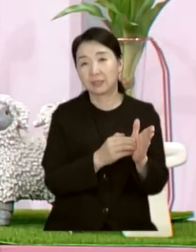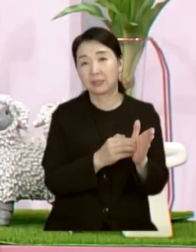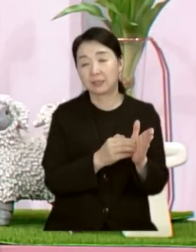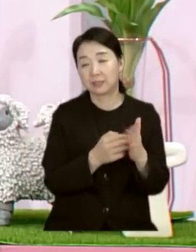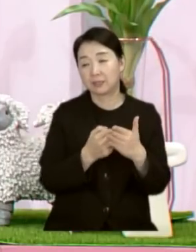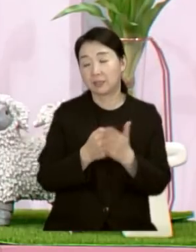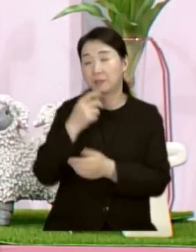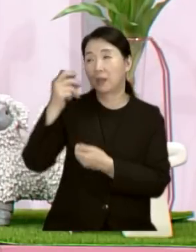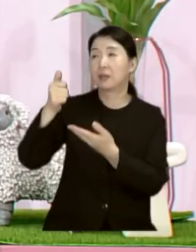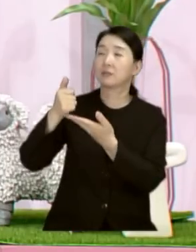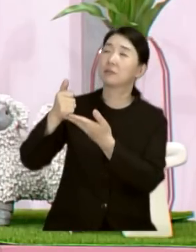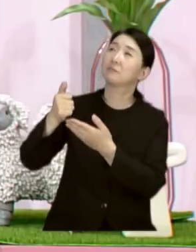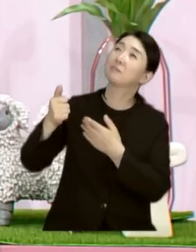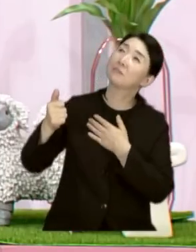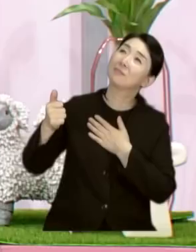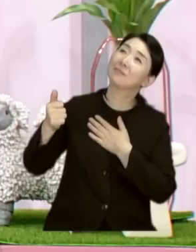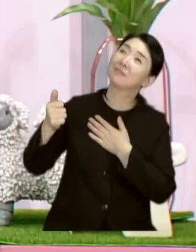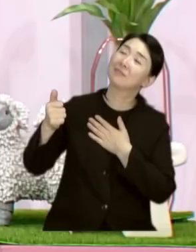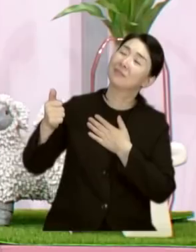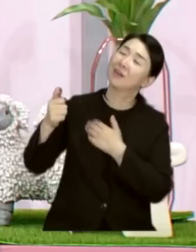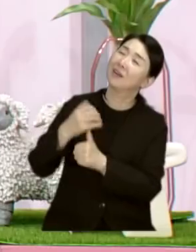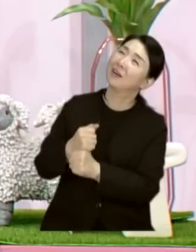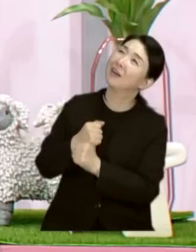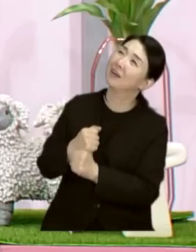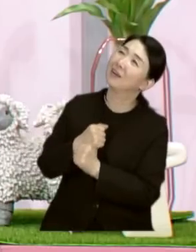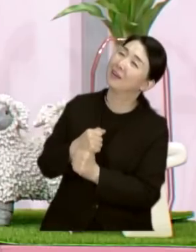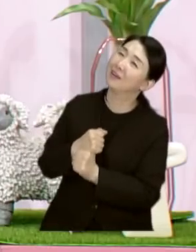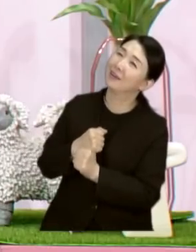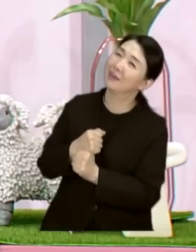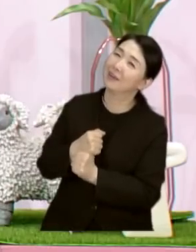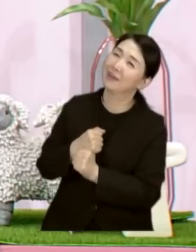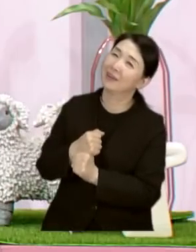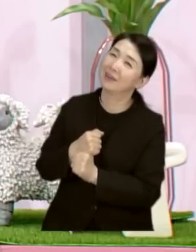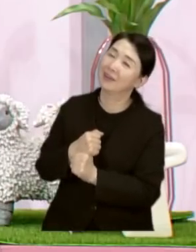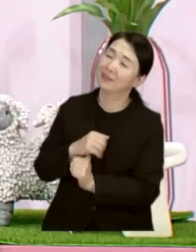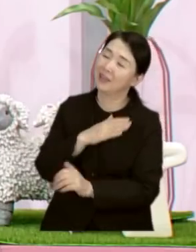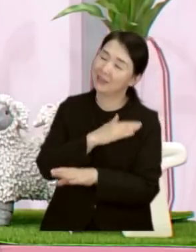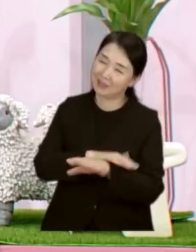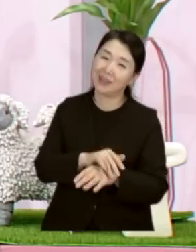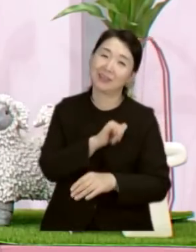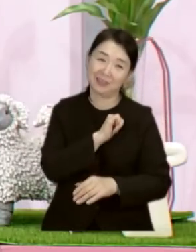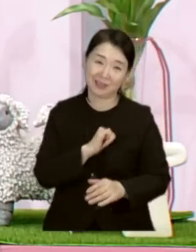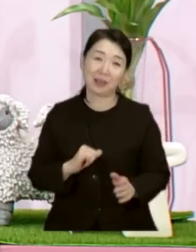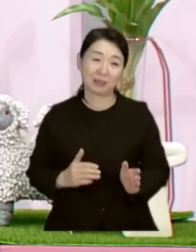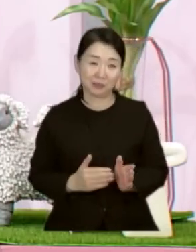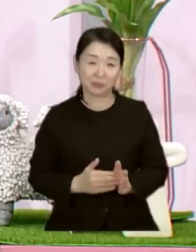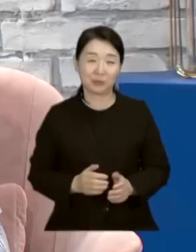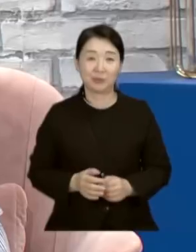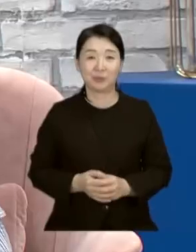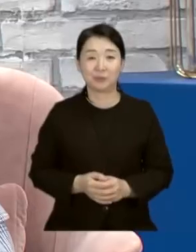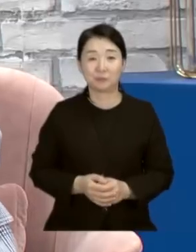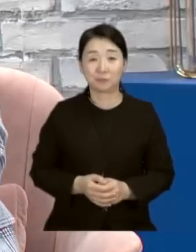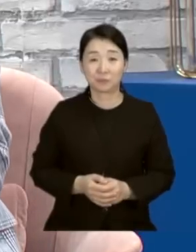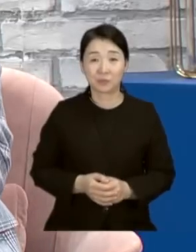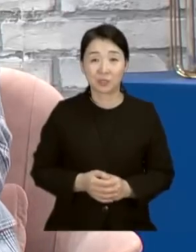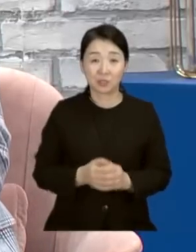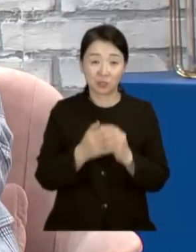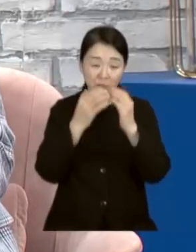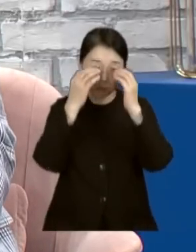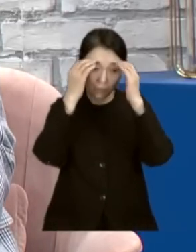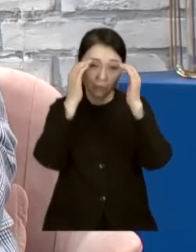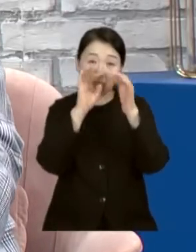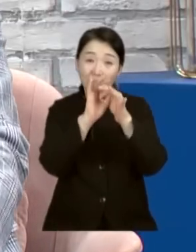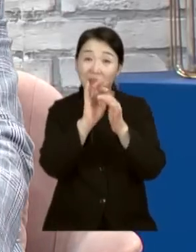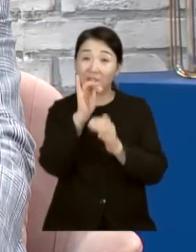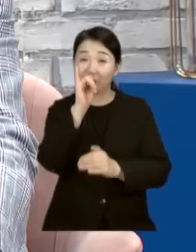정말 하나님 정말 바지끄댕이 붙들고 이렇게 버텨온 것 같아요. 그렇구나. 지금 어려운 고난